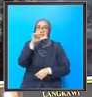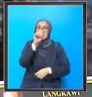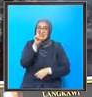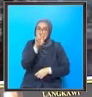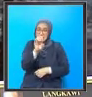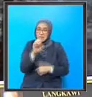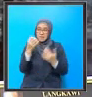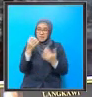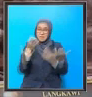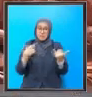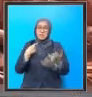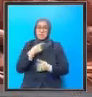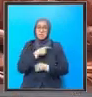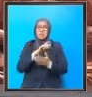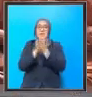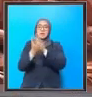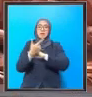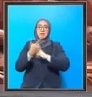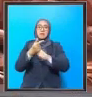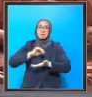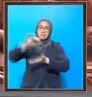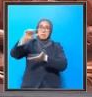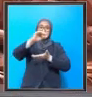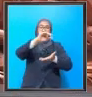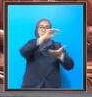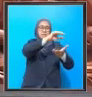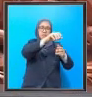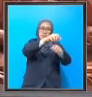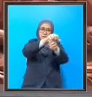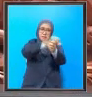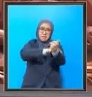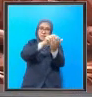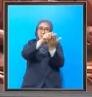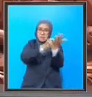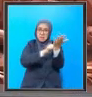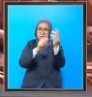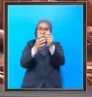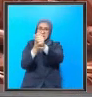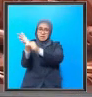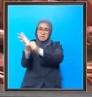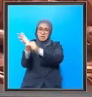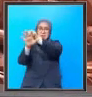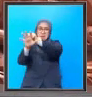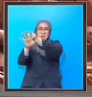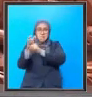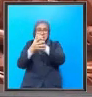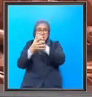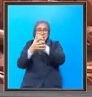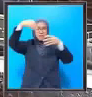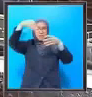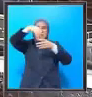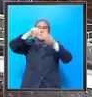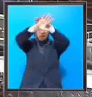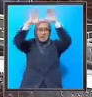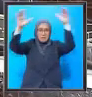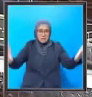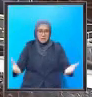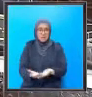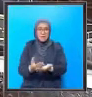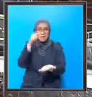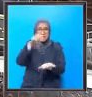pembekal sarung tangan yang terbesar dalam dunia ini menunjukkan kemampuan kita tanpa bergantung